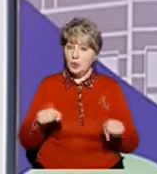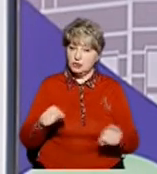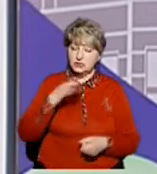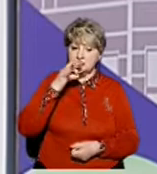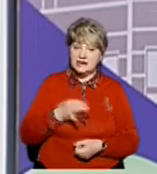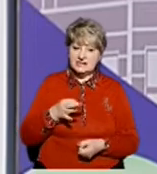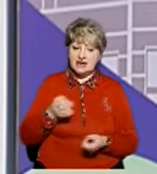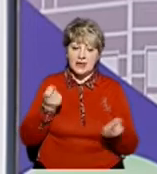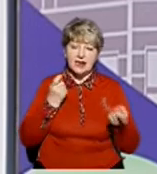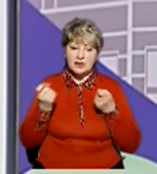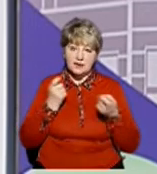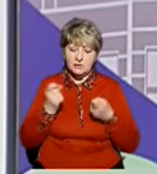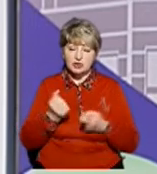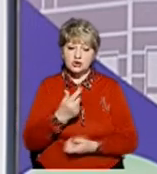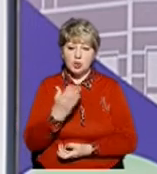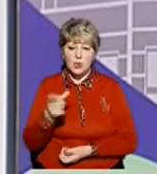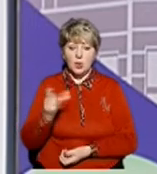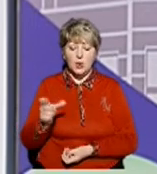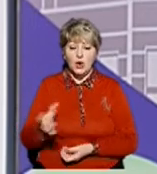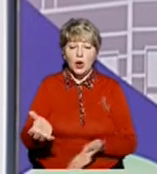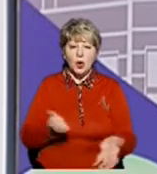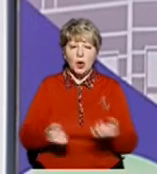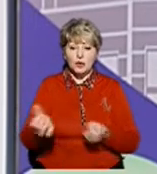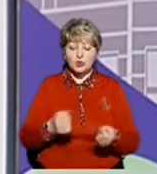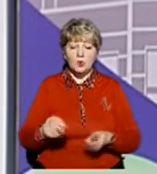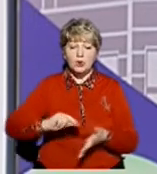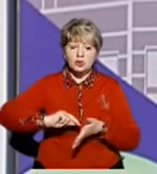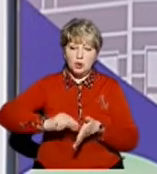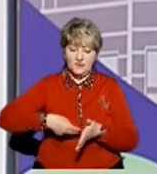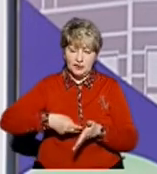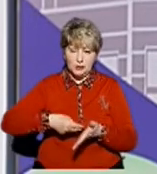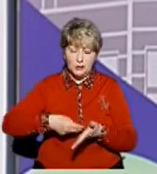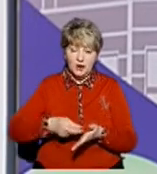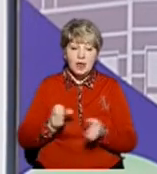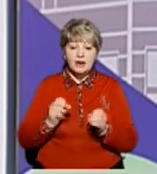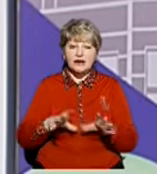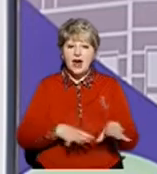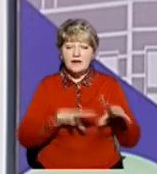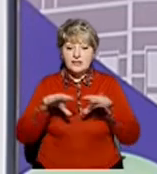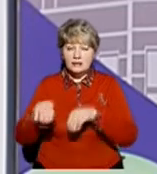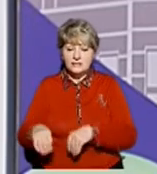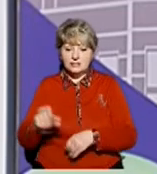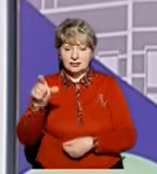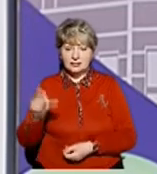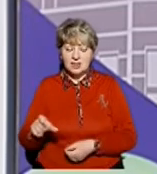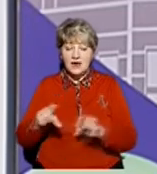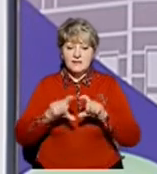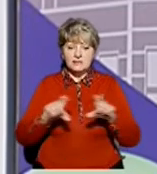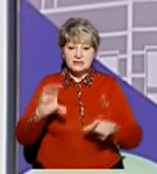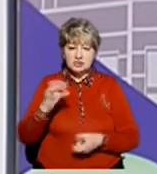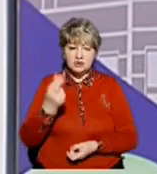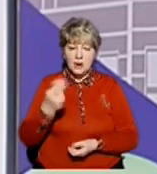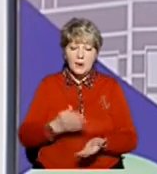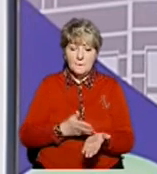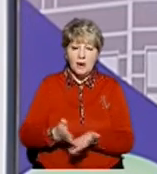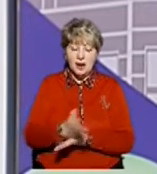сказати інформацію про те, скільки людей отримали довідку, як внутрішньопереміщена особа в департаменті